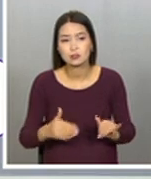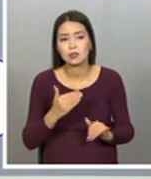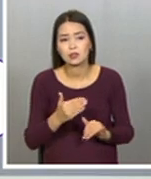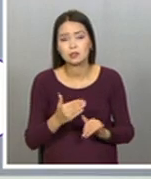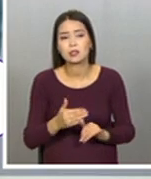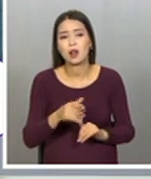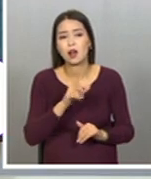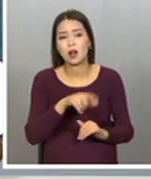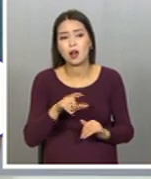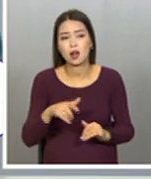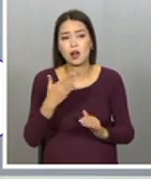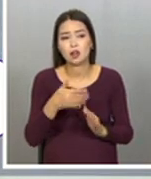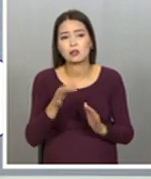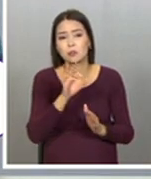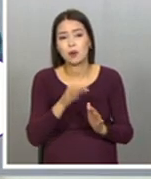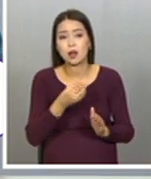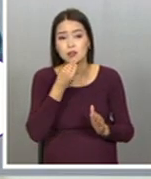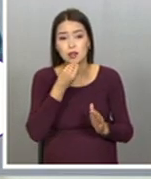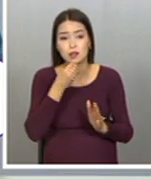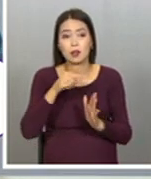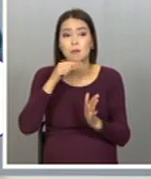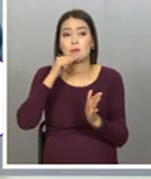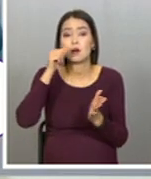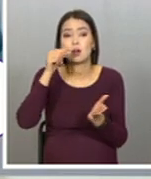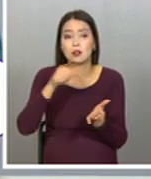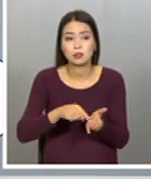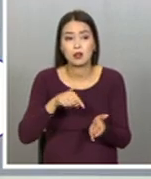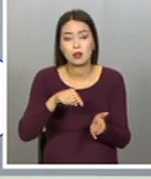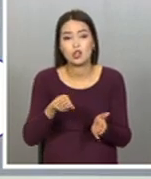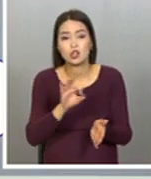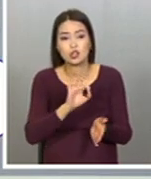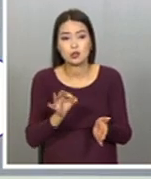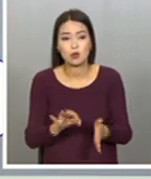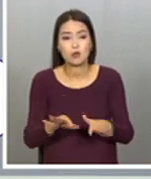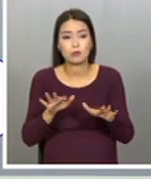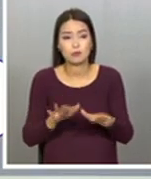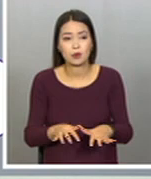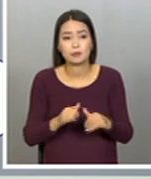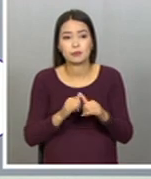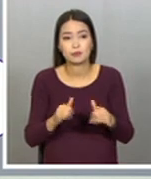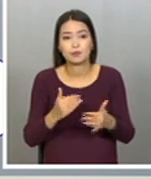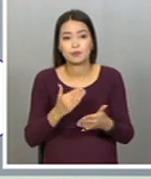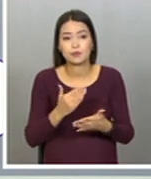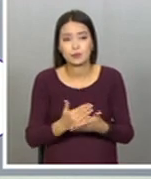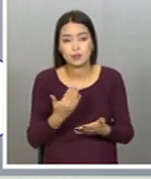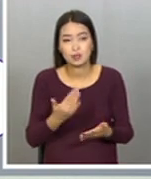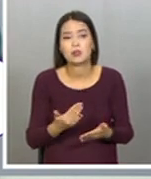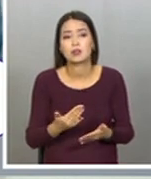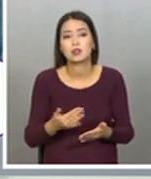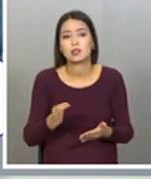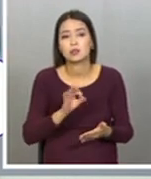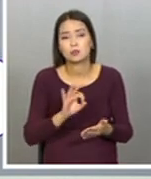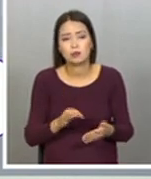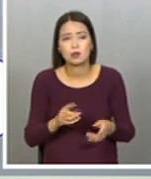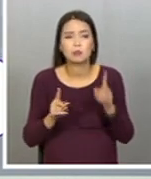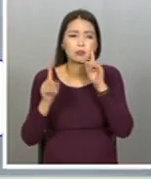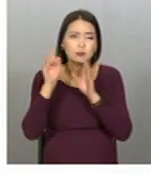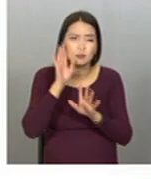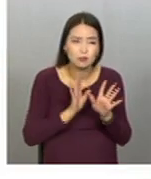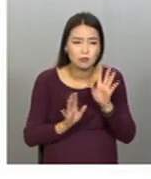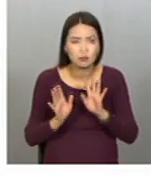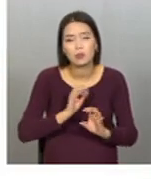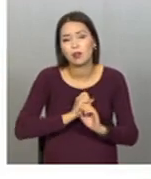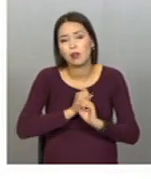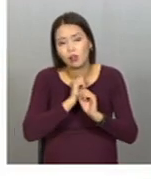жегіне түсіп, аш жекті зақымдайды. Бұнда да адамда іш өту, бас айналу, құсу